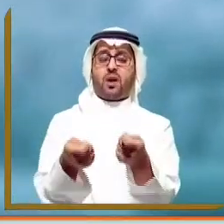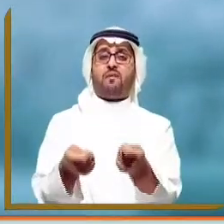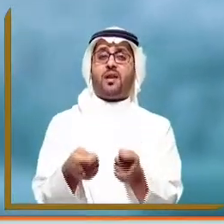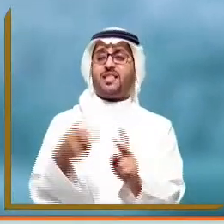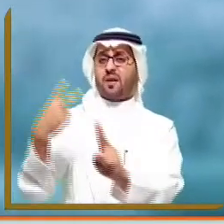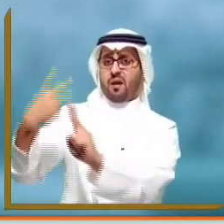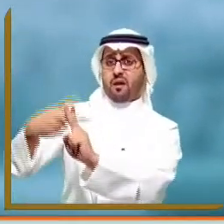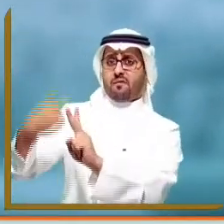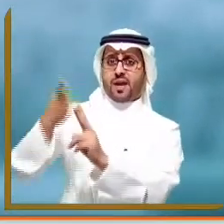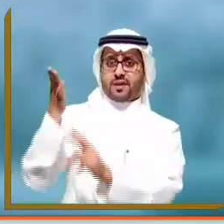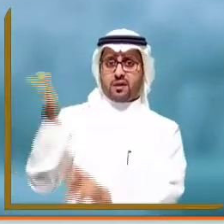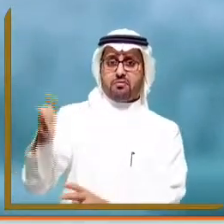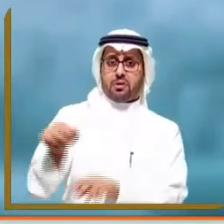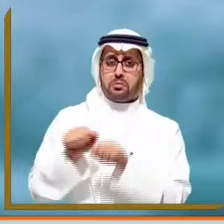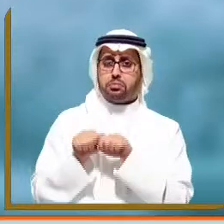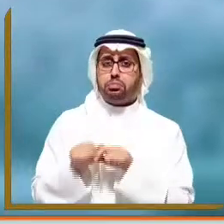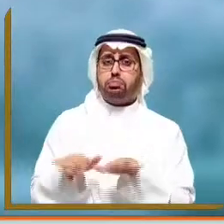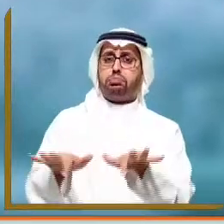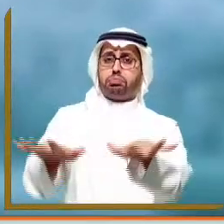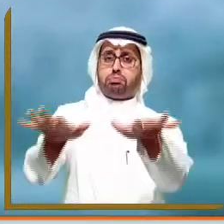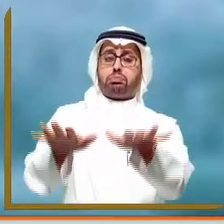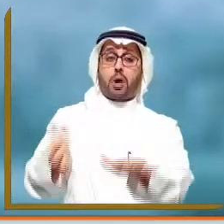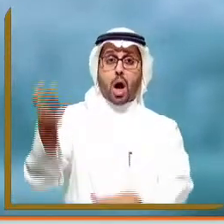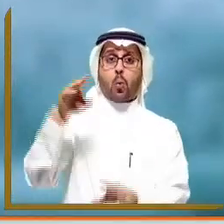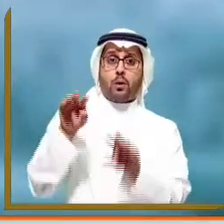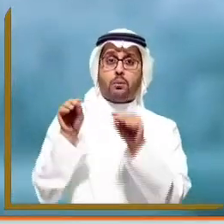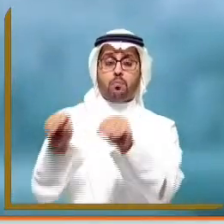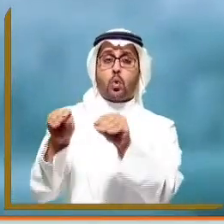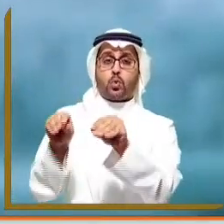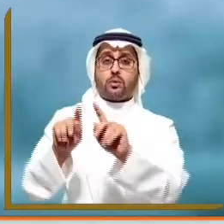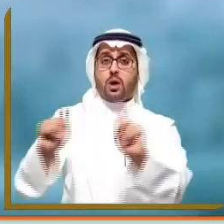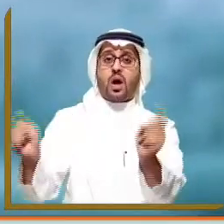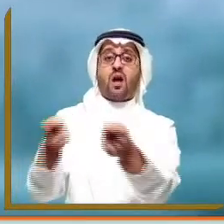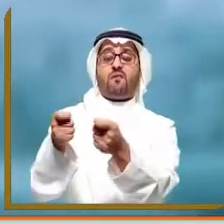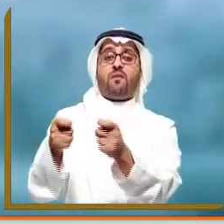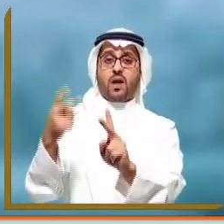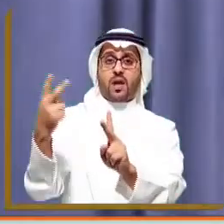فنادق مخصصة للحجر الصحي وانتقال